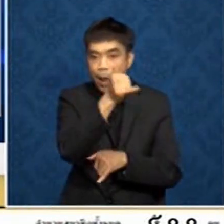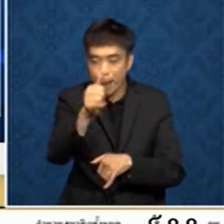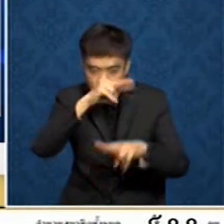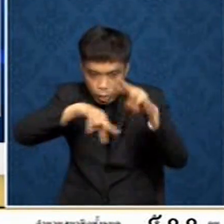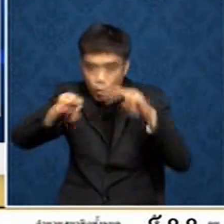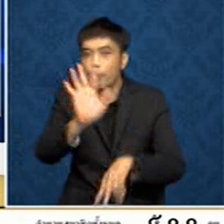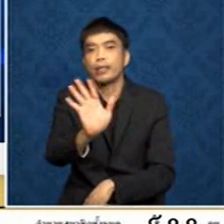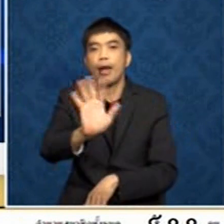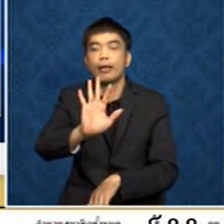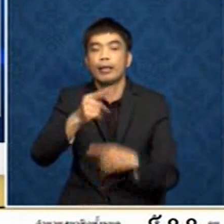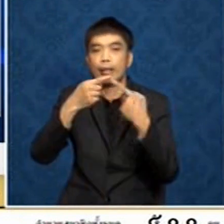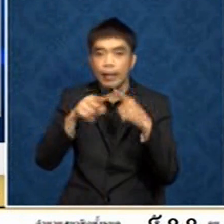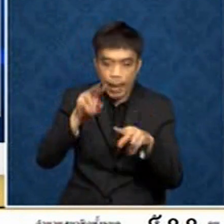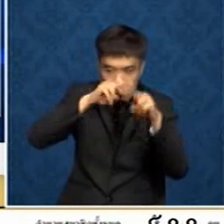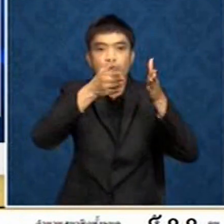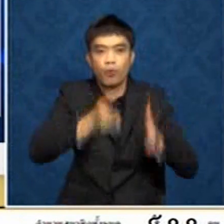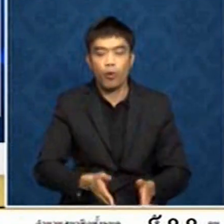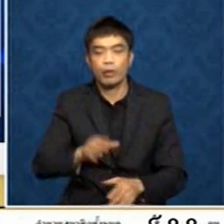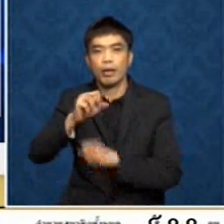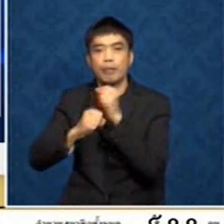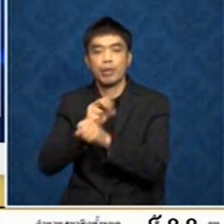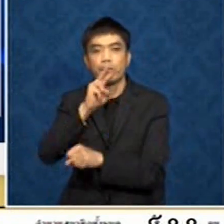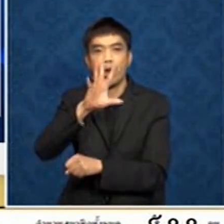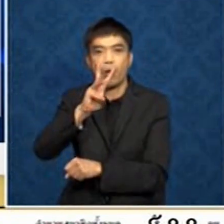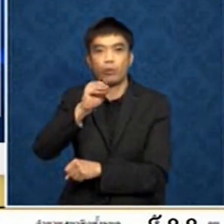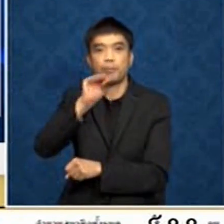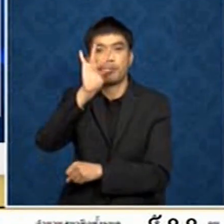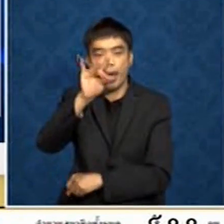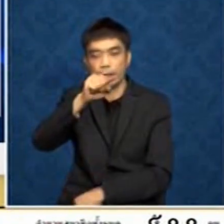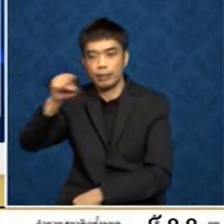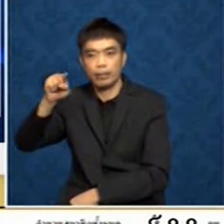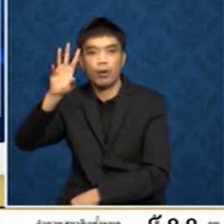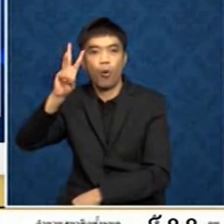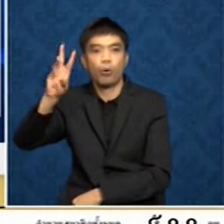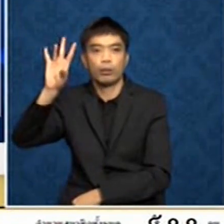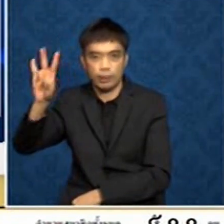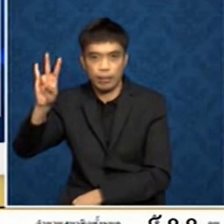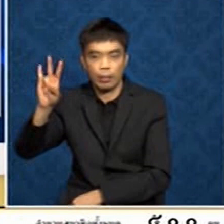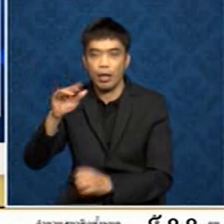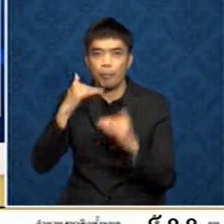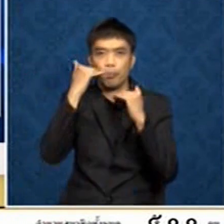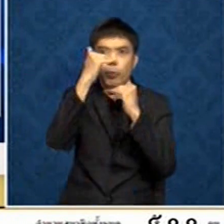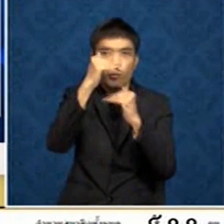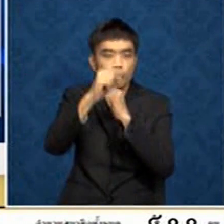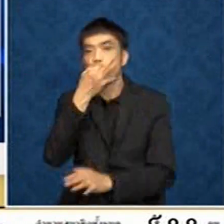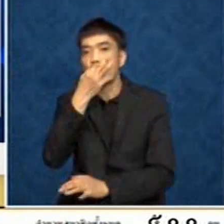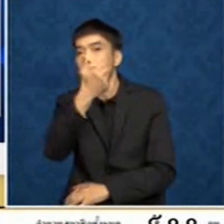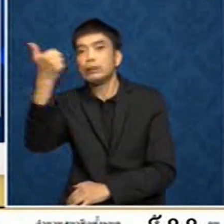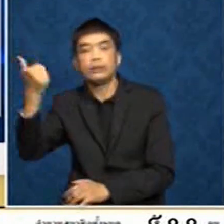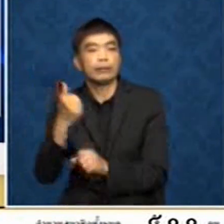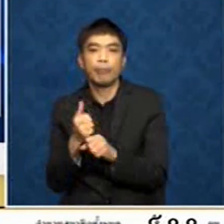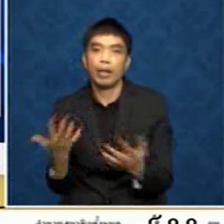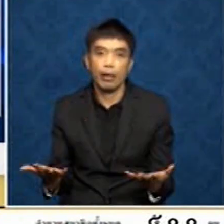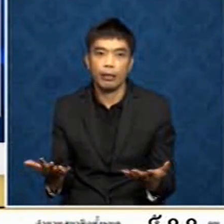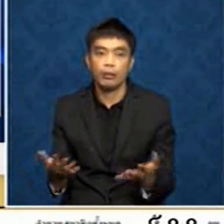สรรงบประมาณกำหนดไว้ว่าอัตรากำลังของโรงพยาบาลขนาดเล็กต้องมี 7คนเพื่อดูแลคนไข้ประมาณ 3,000คนขนาด